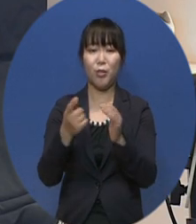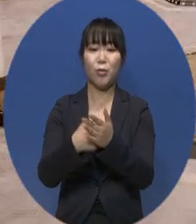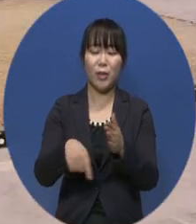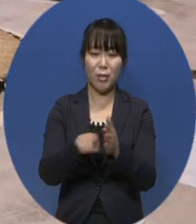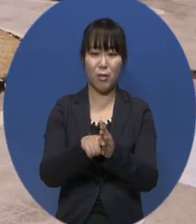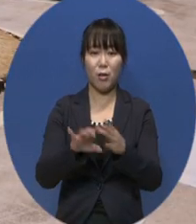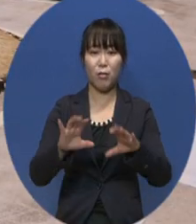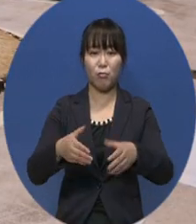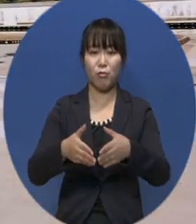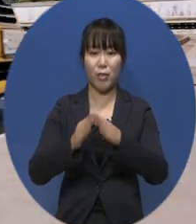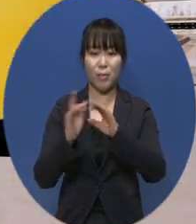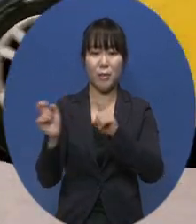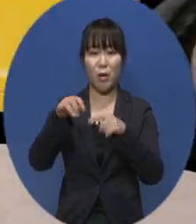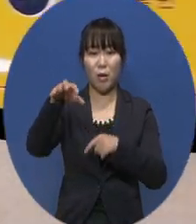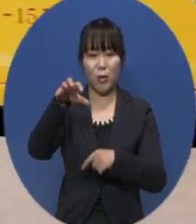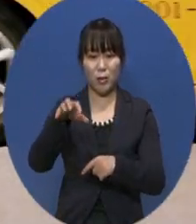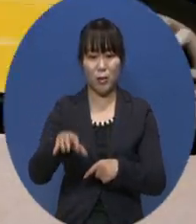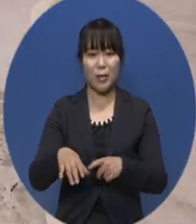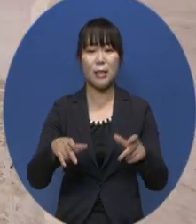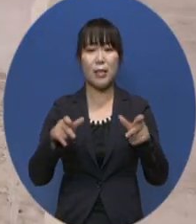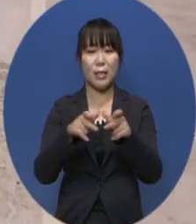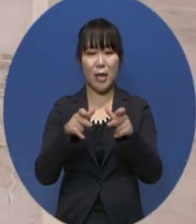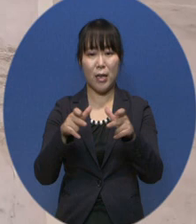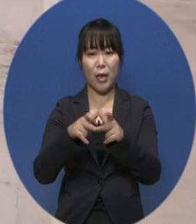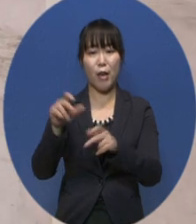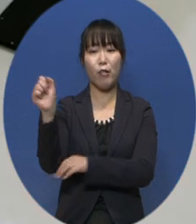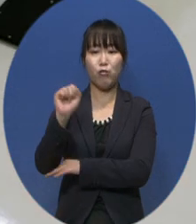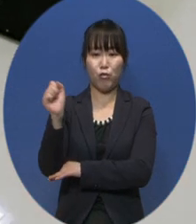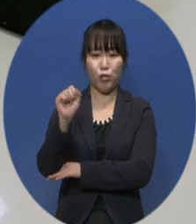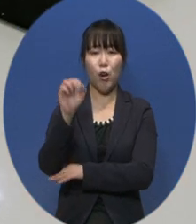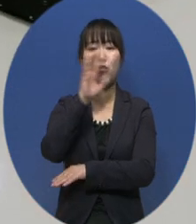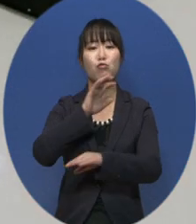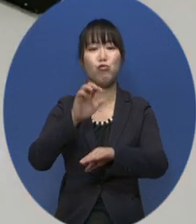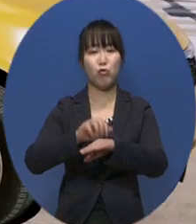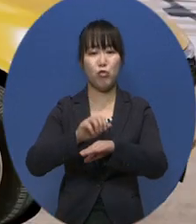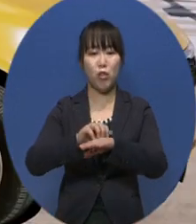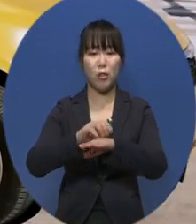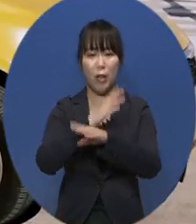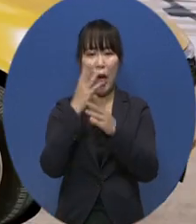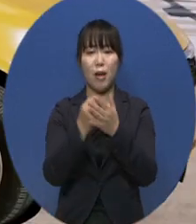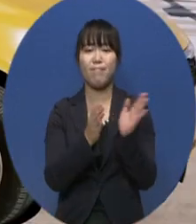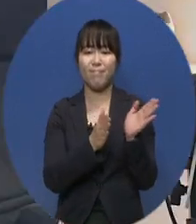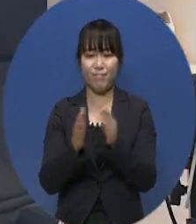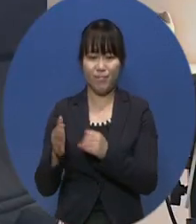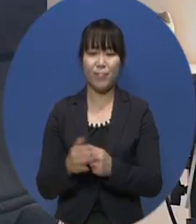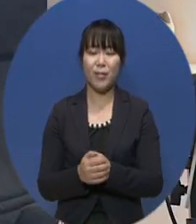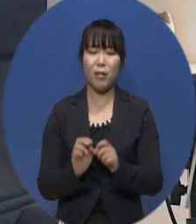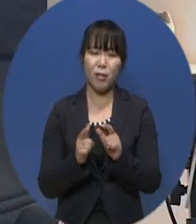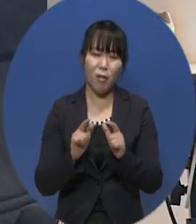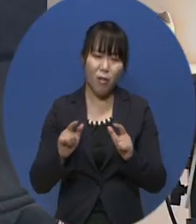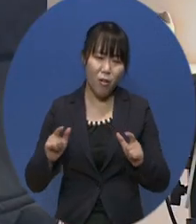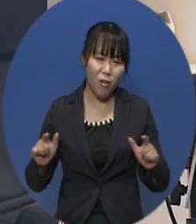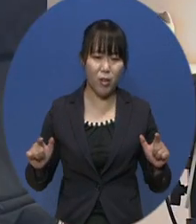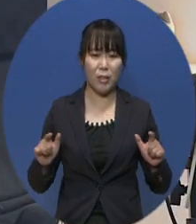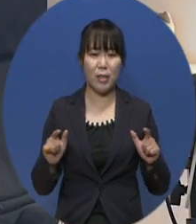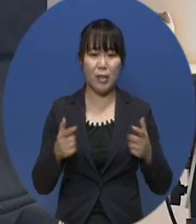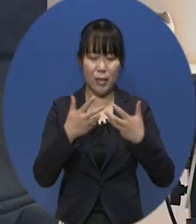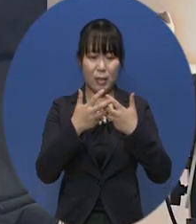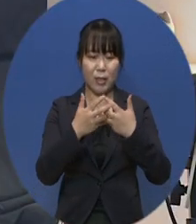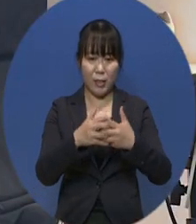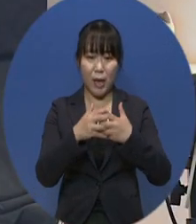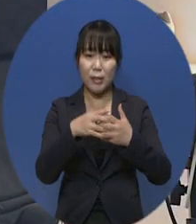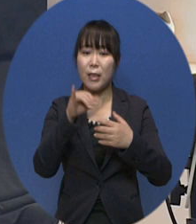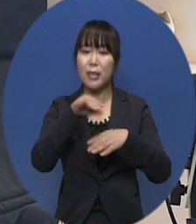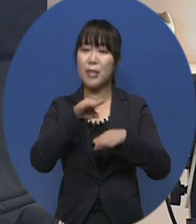위해서 국립재활원에서는 그 장애 운전 그 훈련 시설이 다 돼 있는데요. 네. 다양한 그 장치가 달려